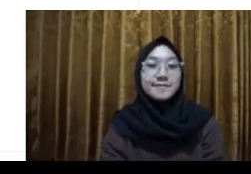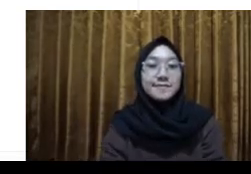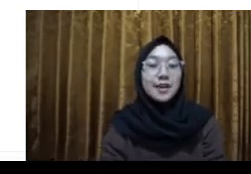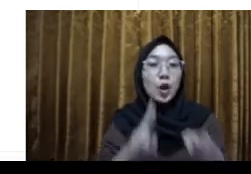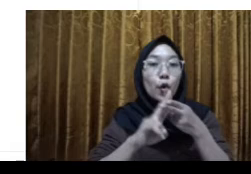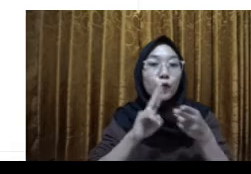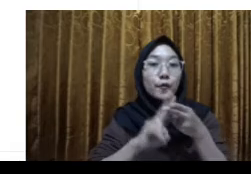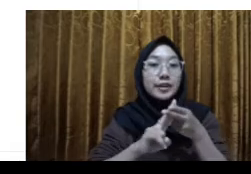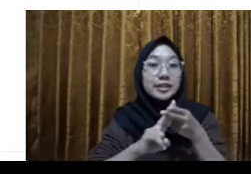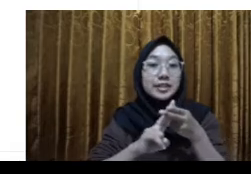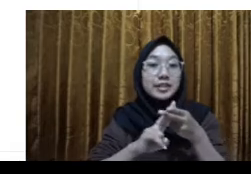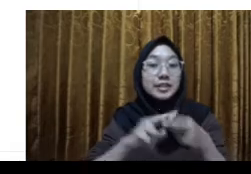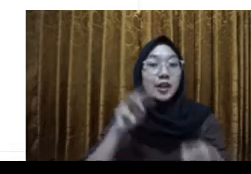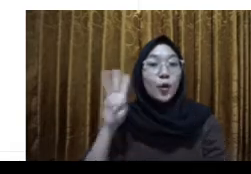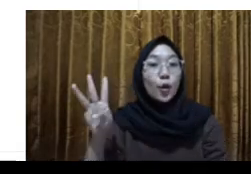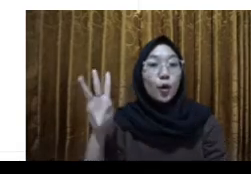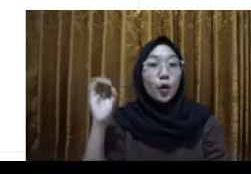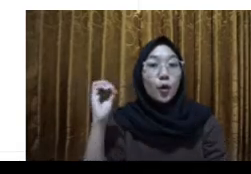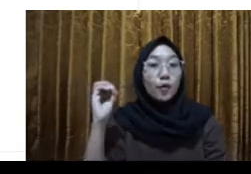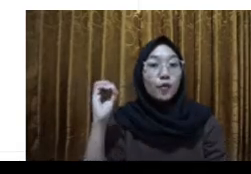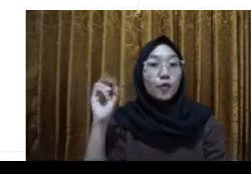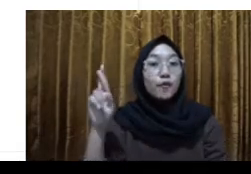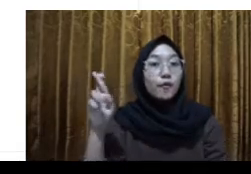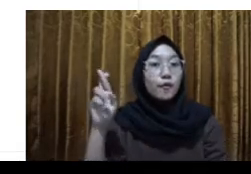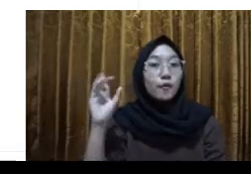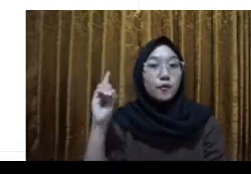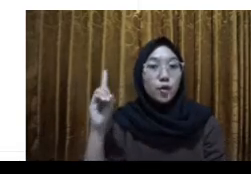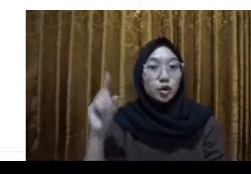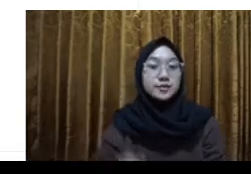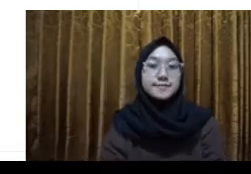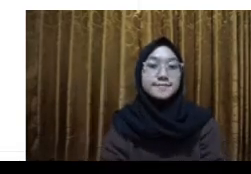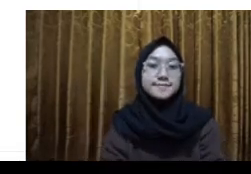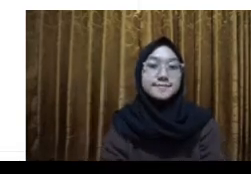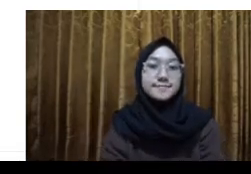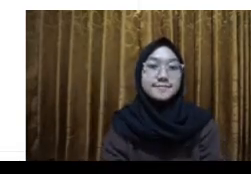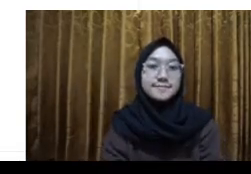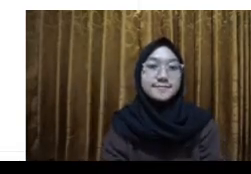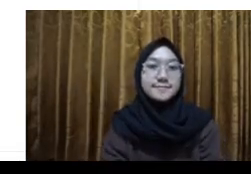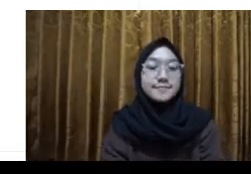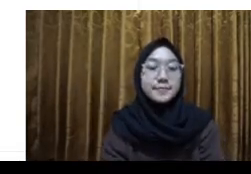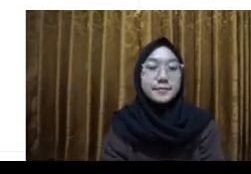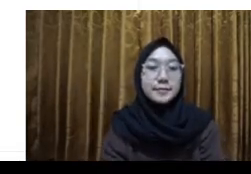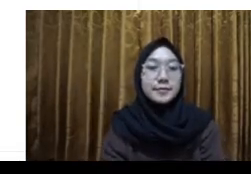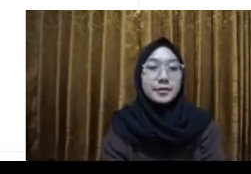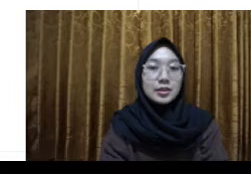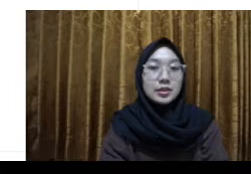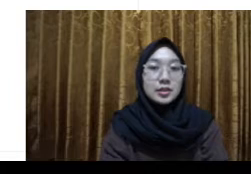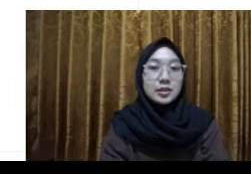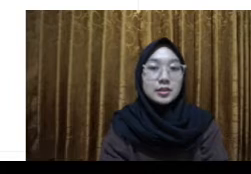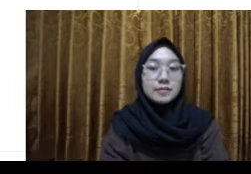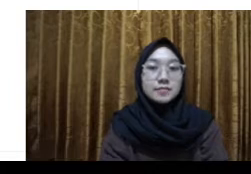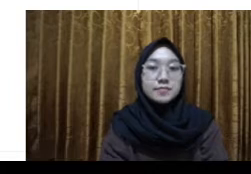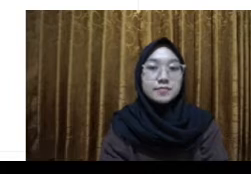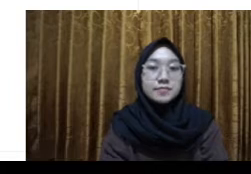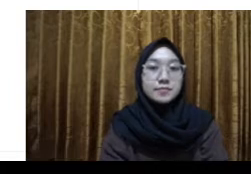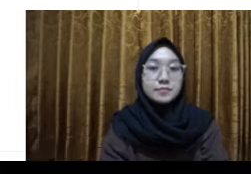langsung. Biasanya saya memilihnya dengan Microsoft Word aja. Convert into Microsoft Word document C. Kita pilih ini ya. Convert to Microsoft